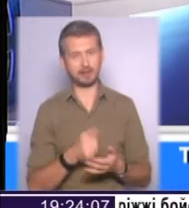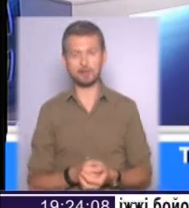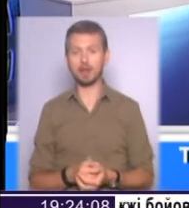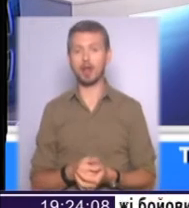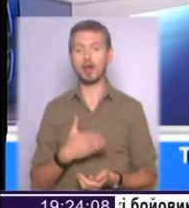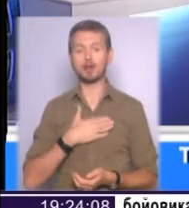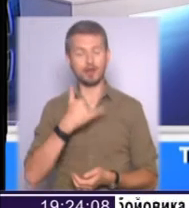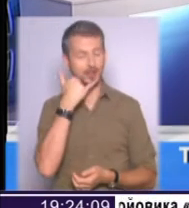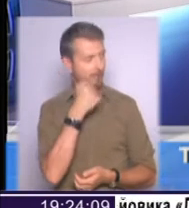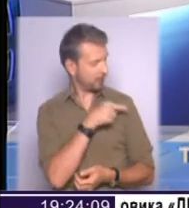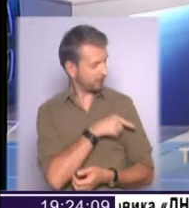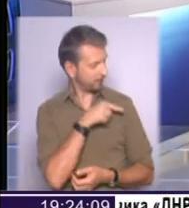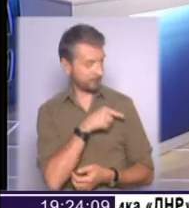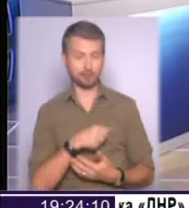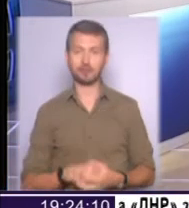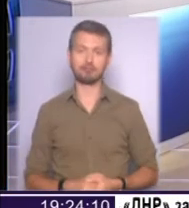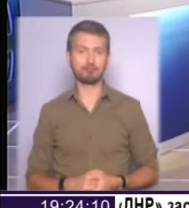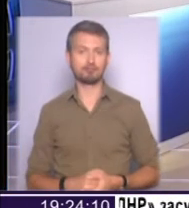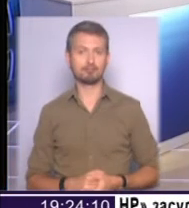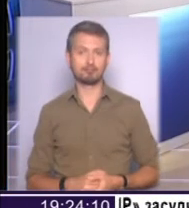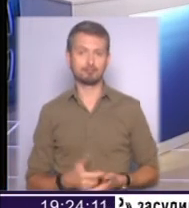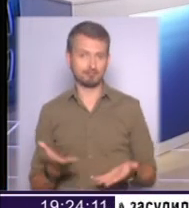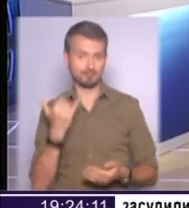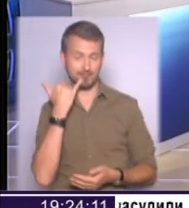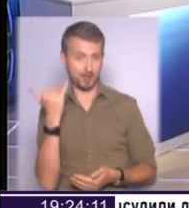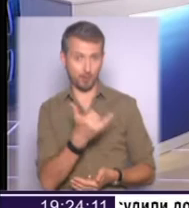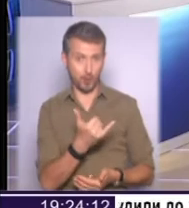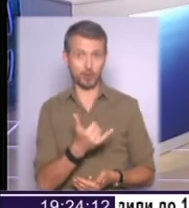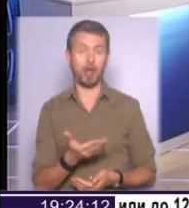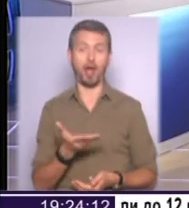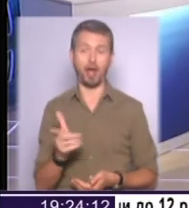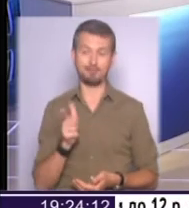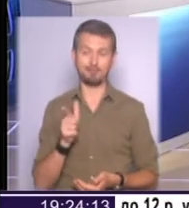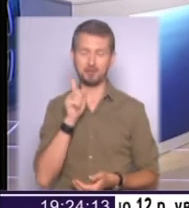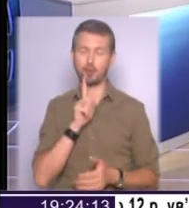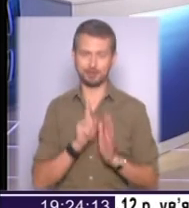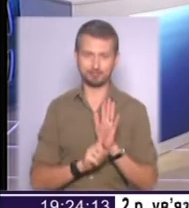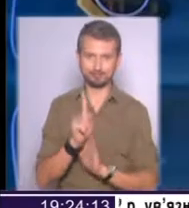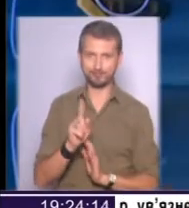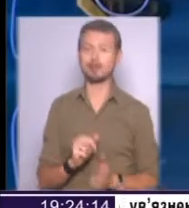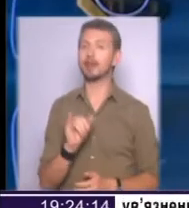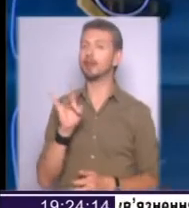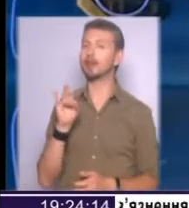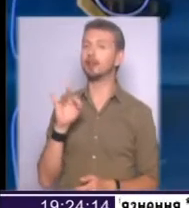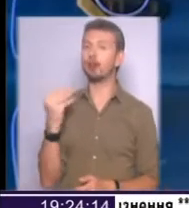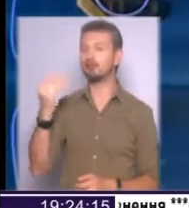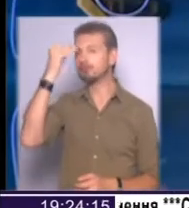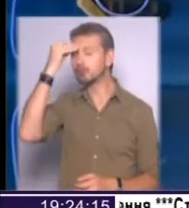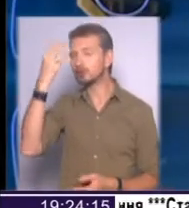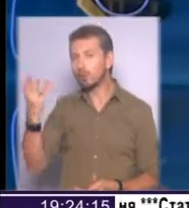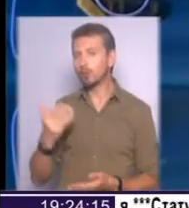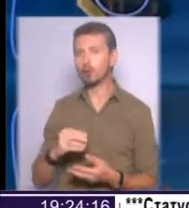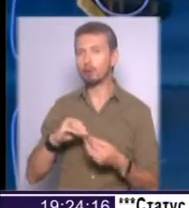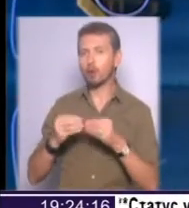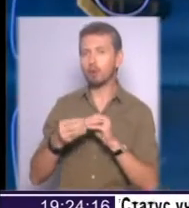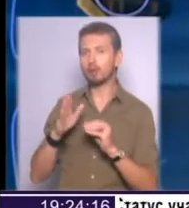223-09-71 – це телефон нашого прямого ефіру. Будь ласка, телефонуйте, а ми ж поки що розпочинаємо. Ірино, на вашу думку, проблеми